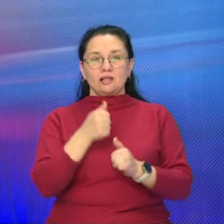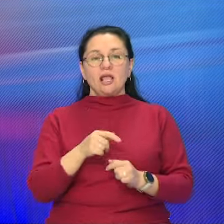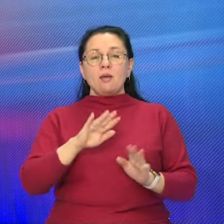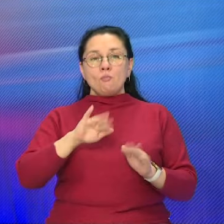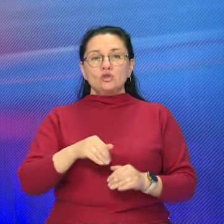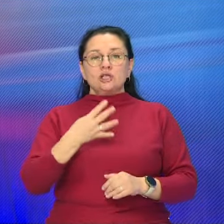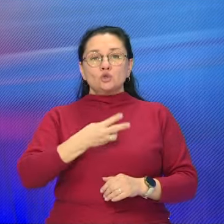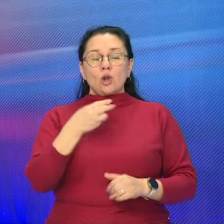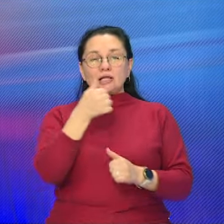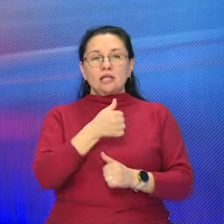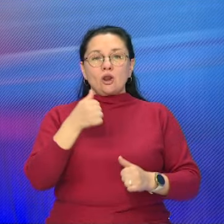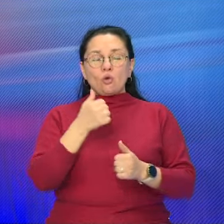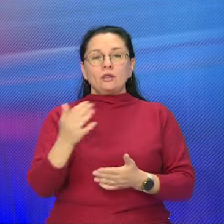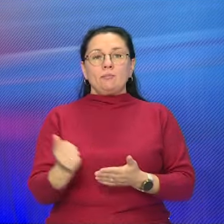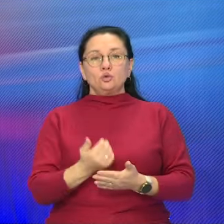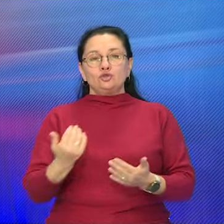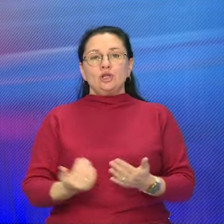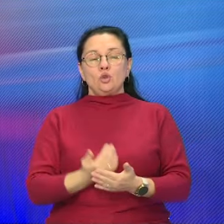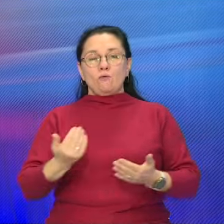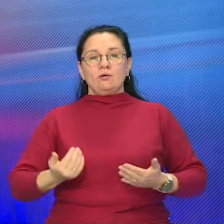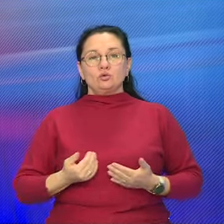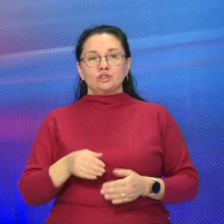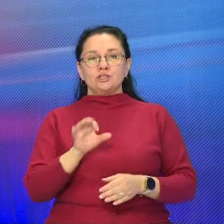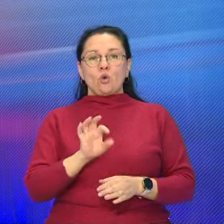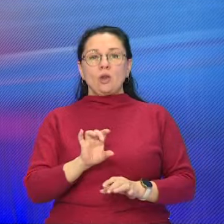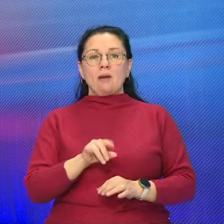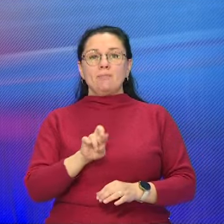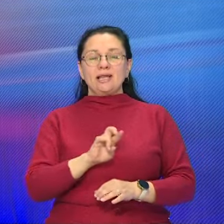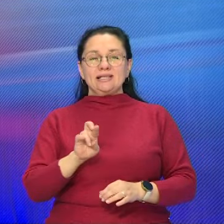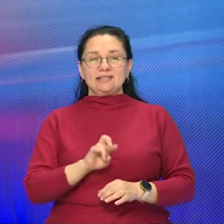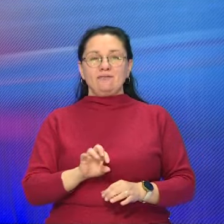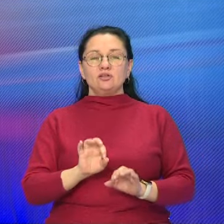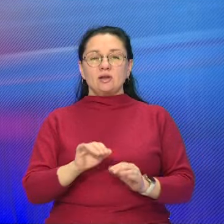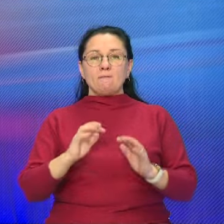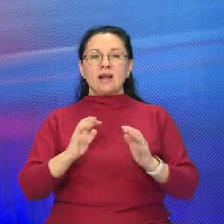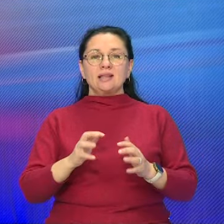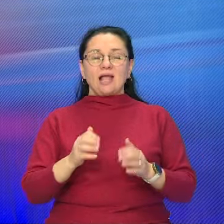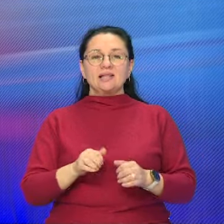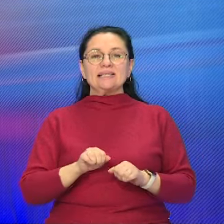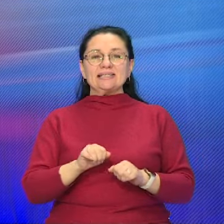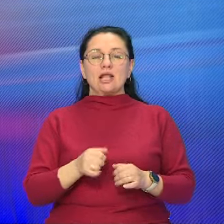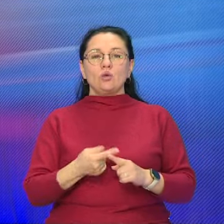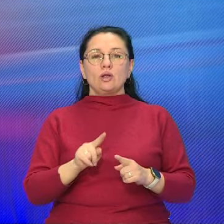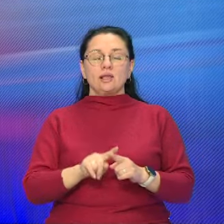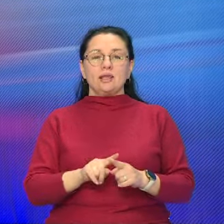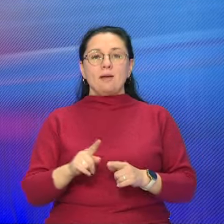43 годы яны атрымали новое житё. Вольга Борисевич про ткацкий станок для масштабных